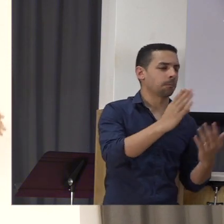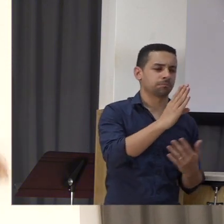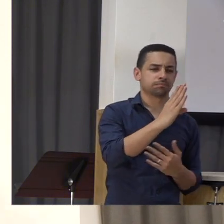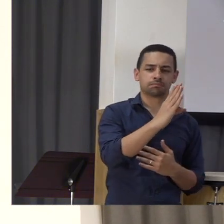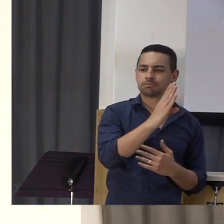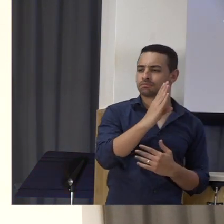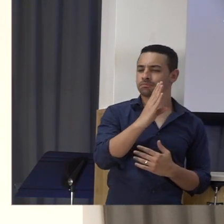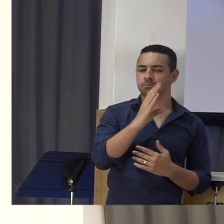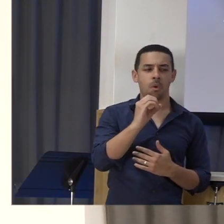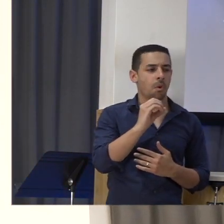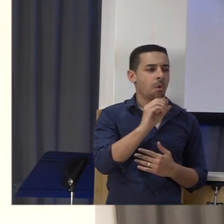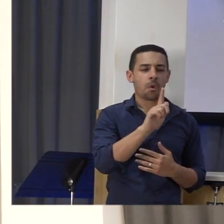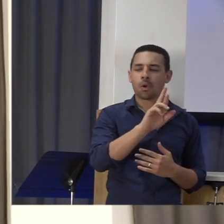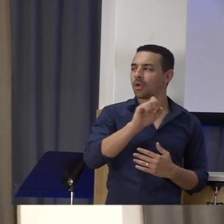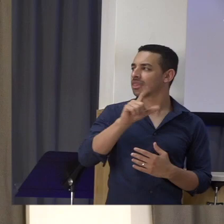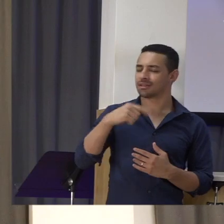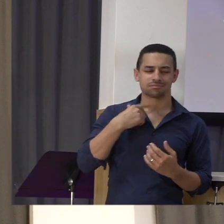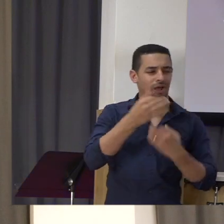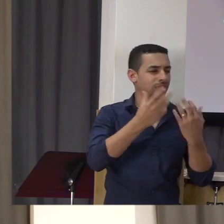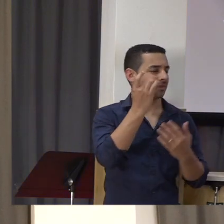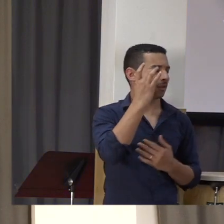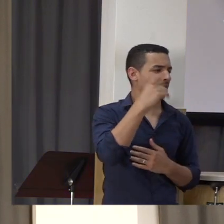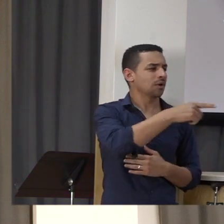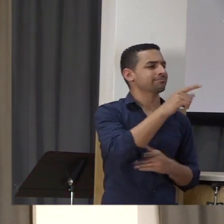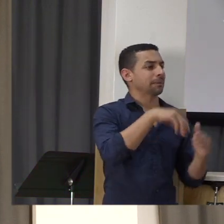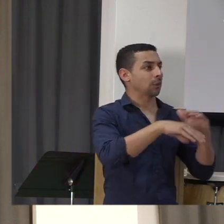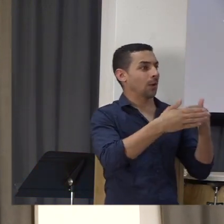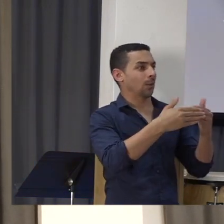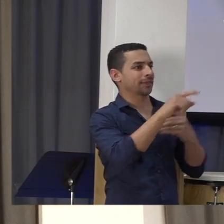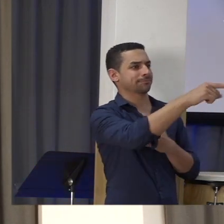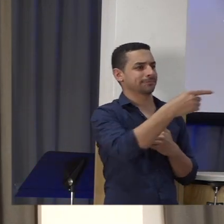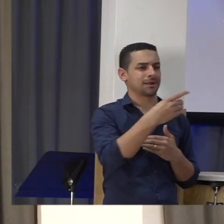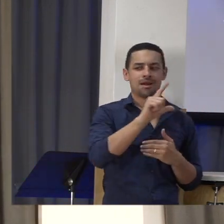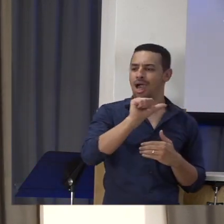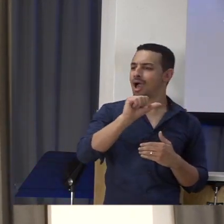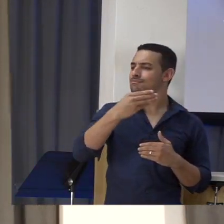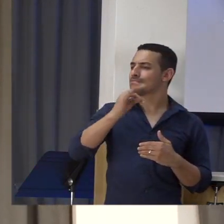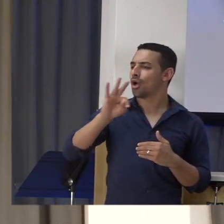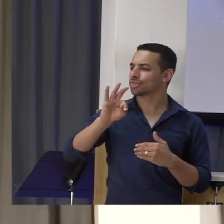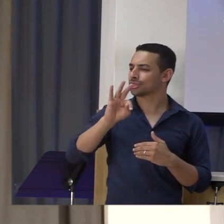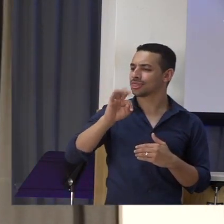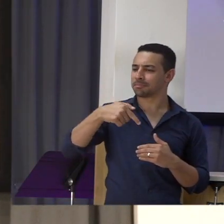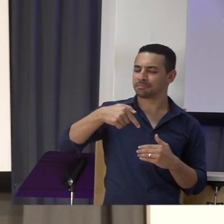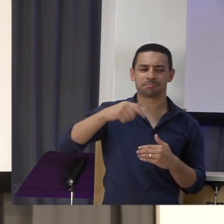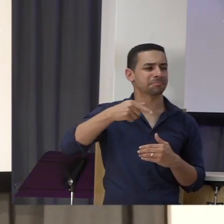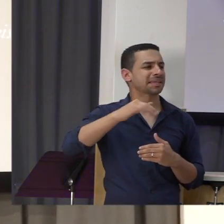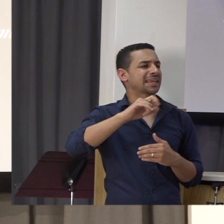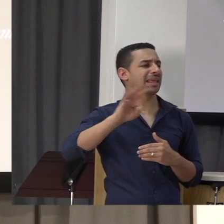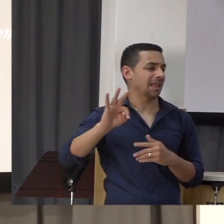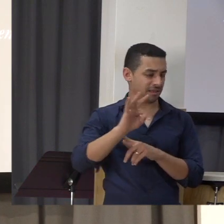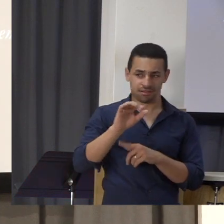Beaugrenelle. Non, métro, qu'est-ce que je raconte aussi? Métro La Mode Piquet. Et on est dans les ténèbres. ta petite lampe à